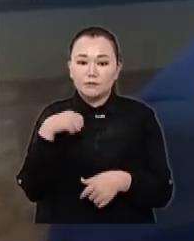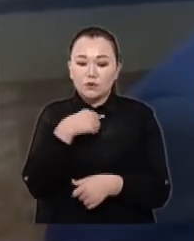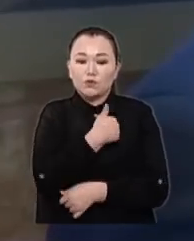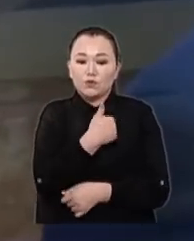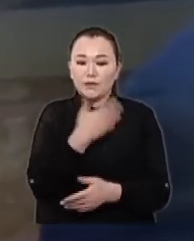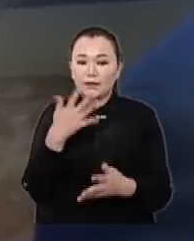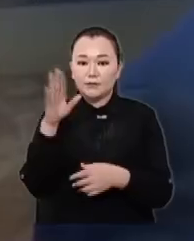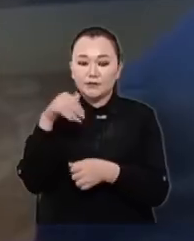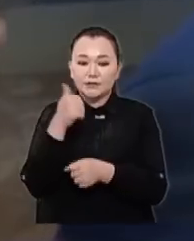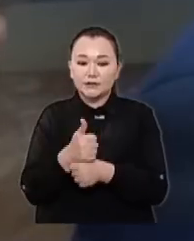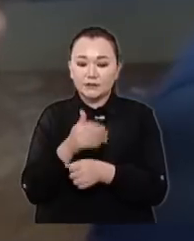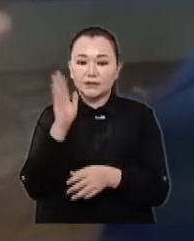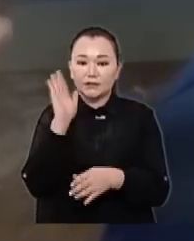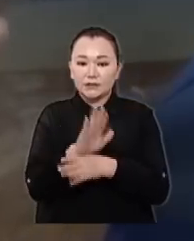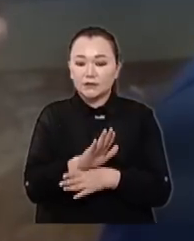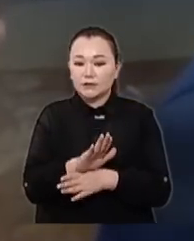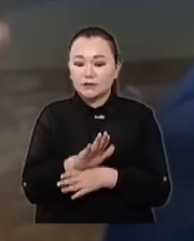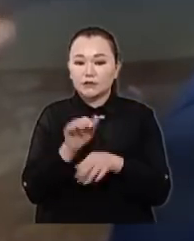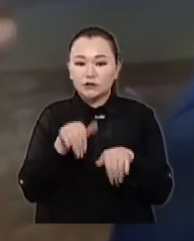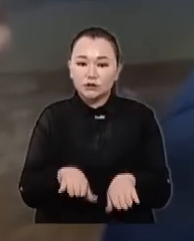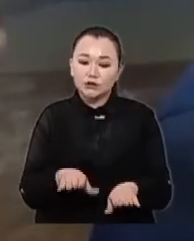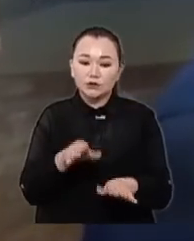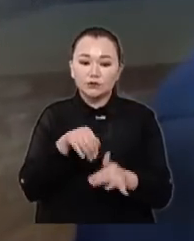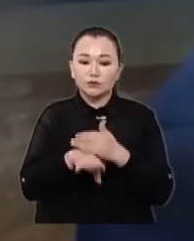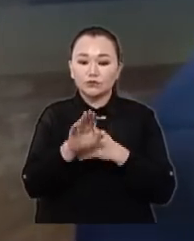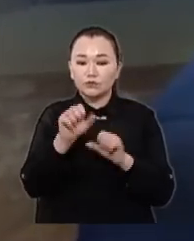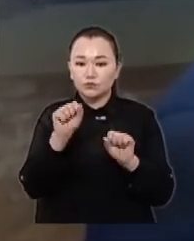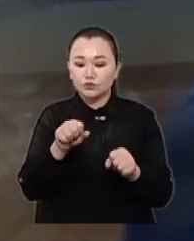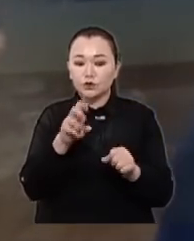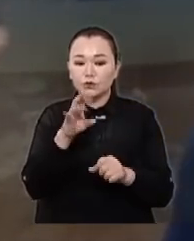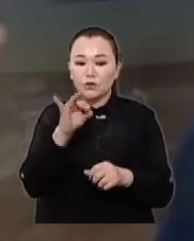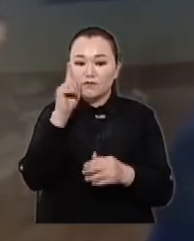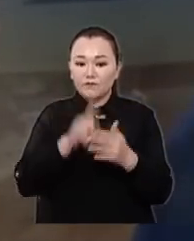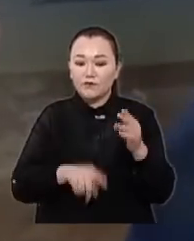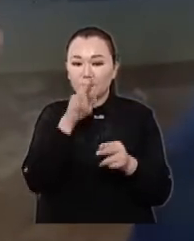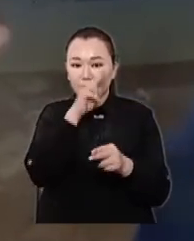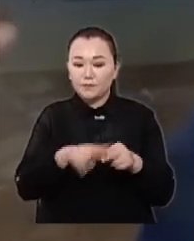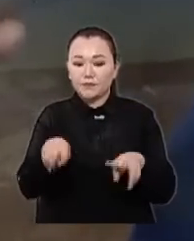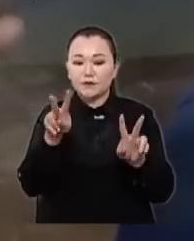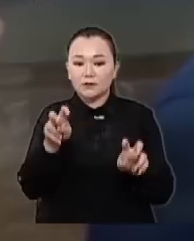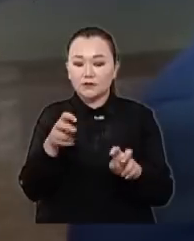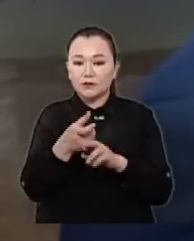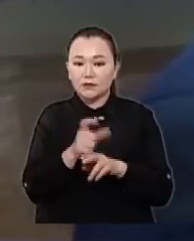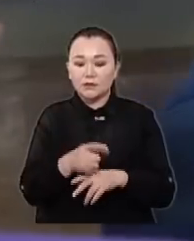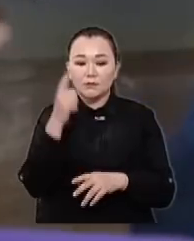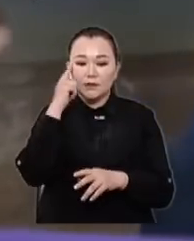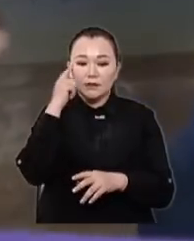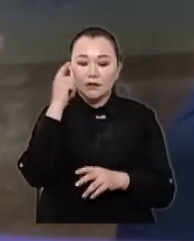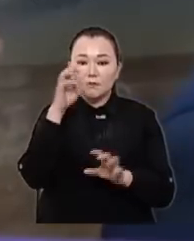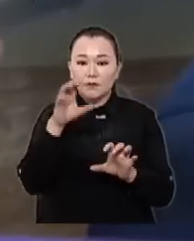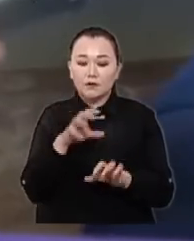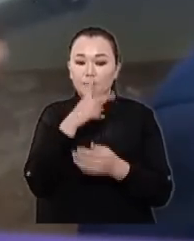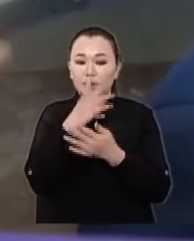немесе президенттің шешімімен отставкаға кетеді. Бірақ сенімін жоғалтты деген ұғым бізде заңда